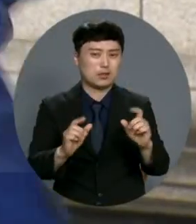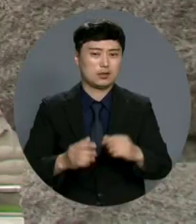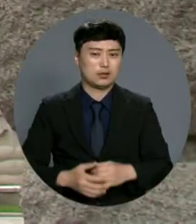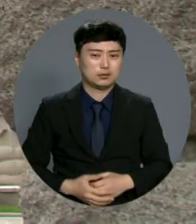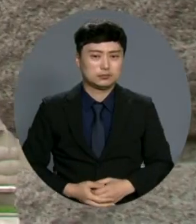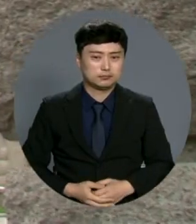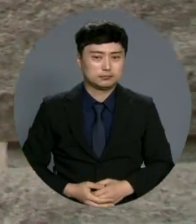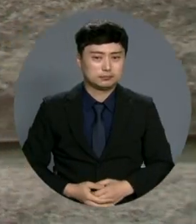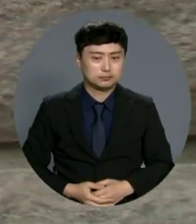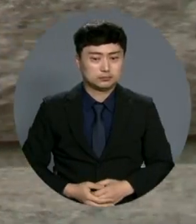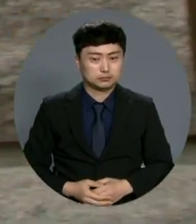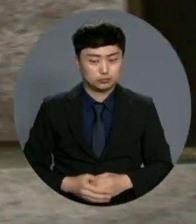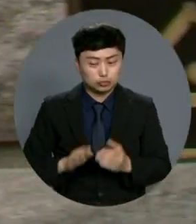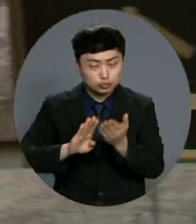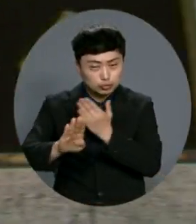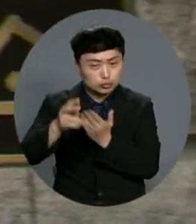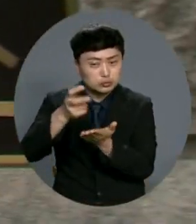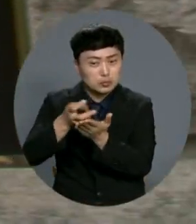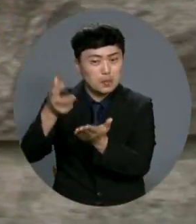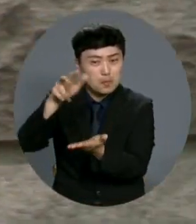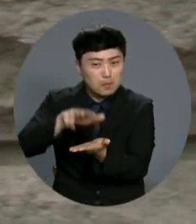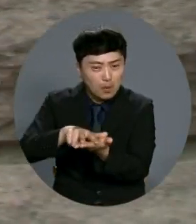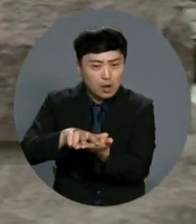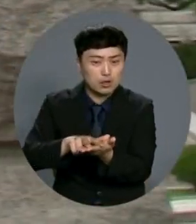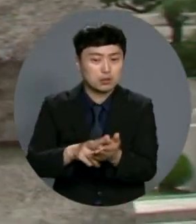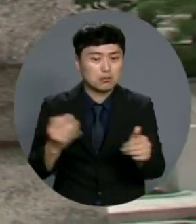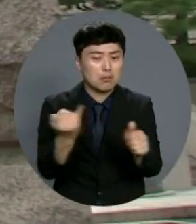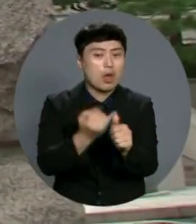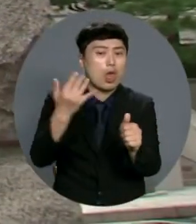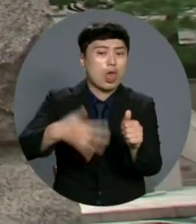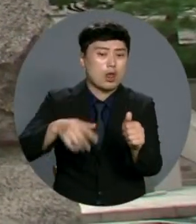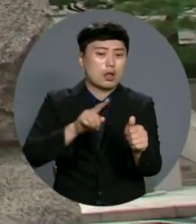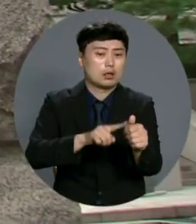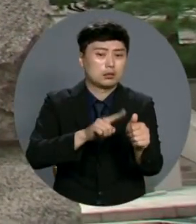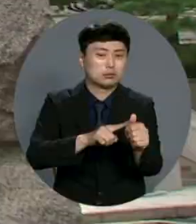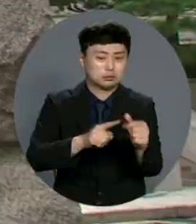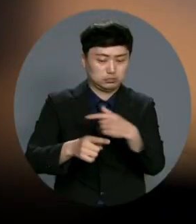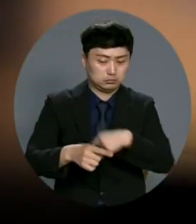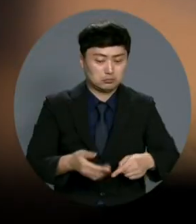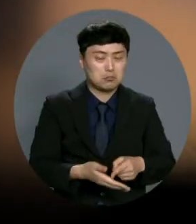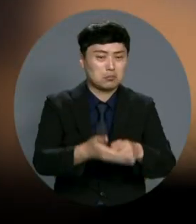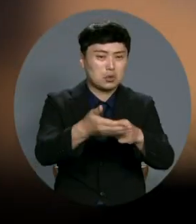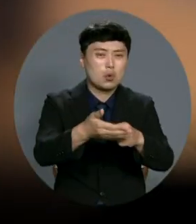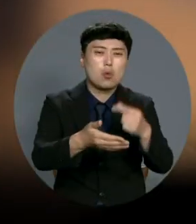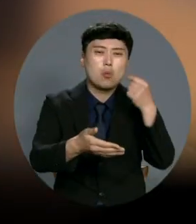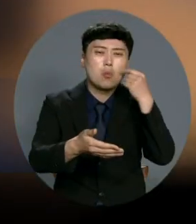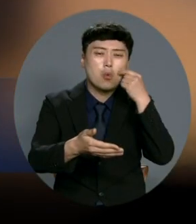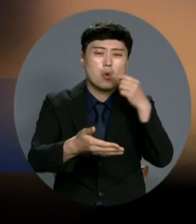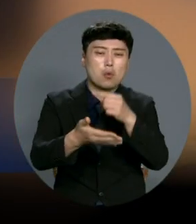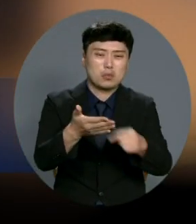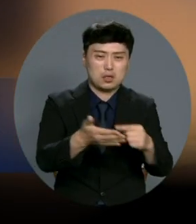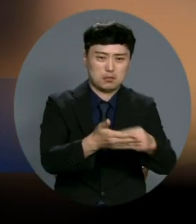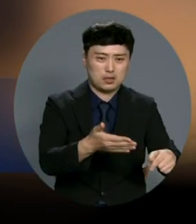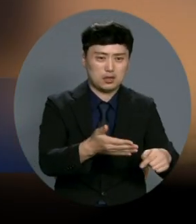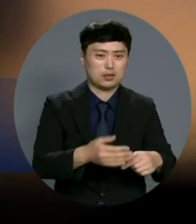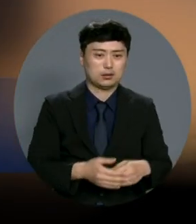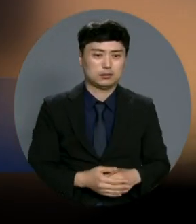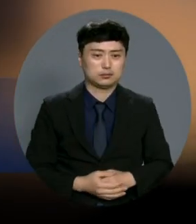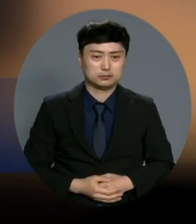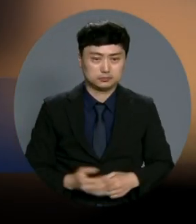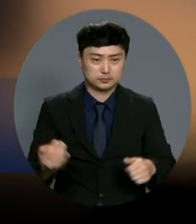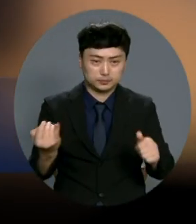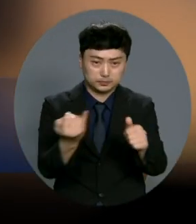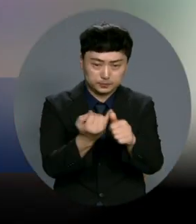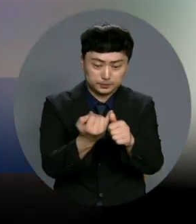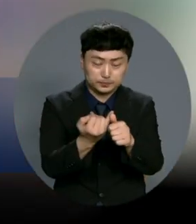하지만 후속 입법 절차가 이루어지지 않아 미혼부의 피해가 이어지고 있는 겁니다 면부와 자녀 사이에 유전자 검사